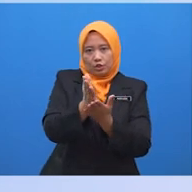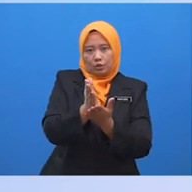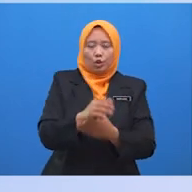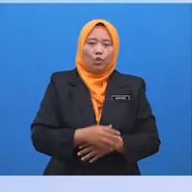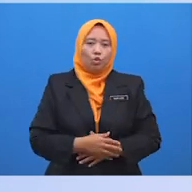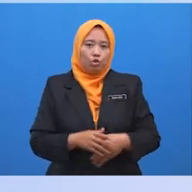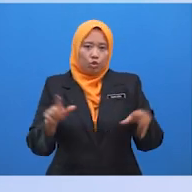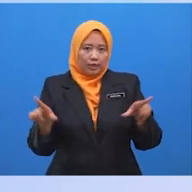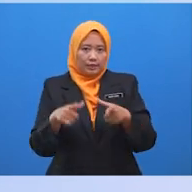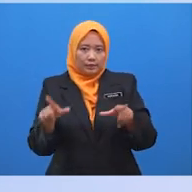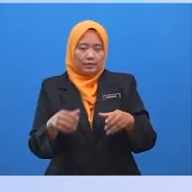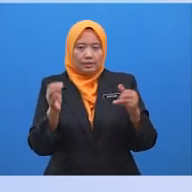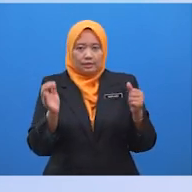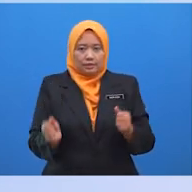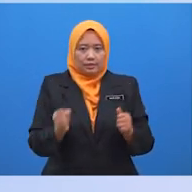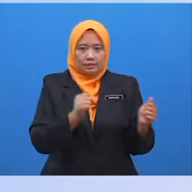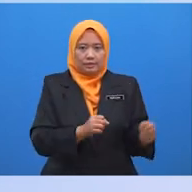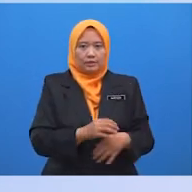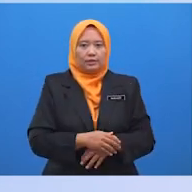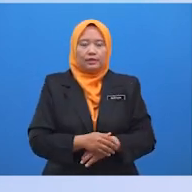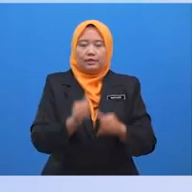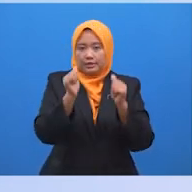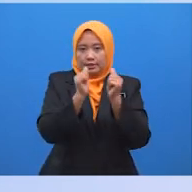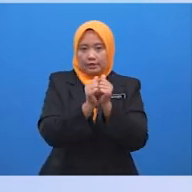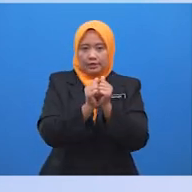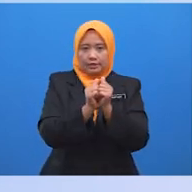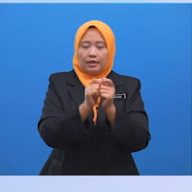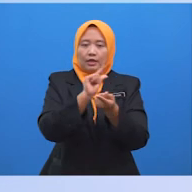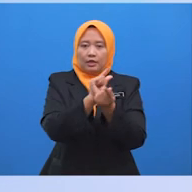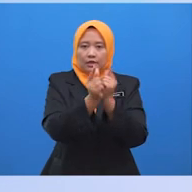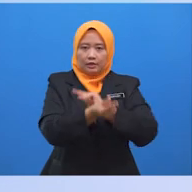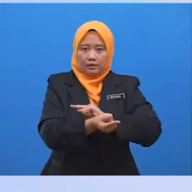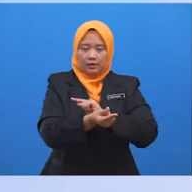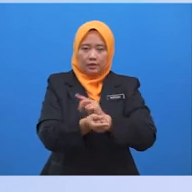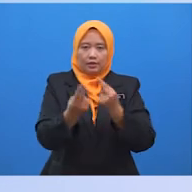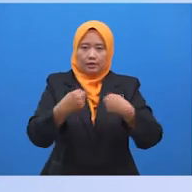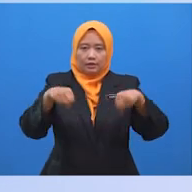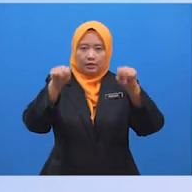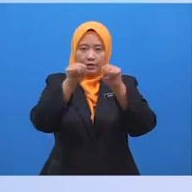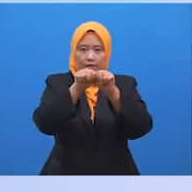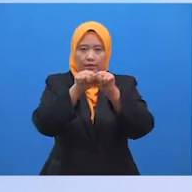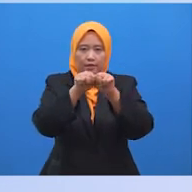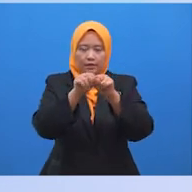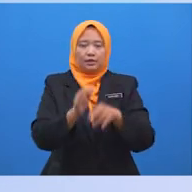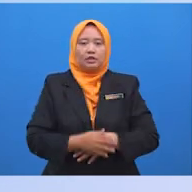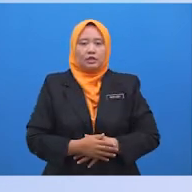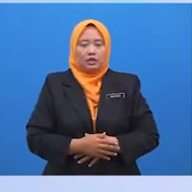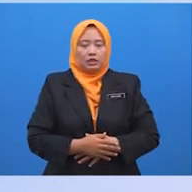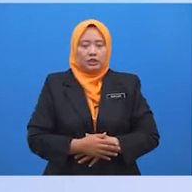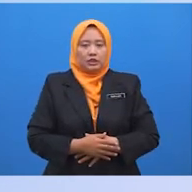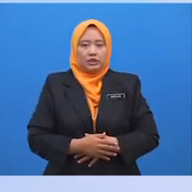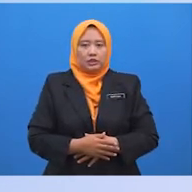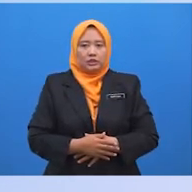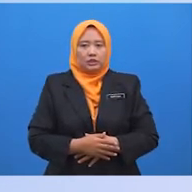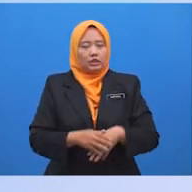melaksanakan strategi dengan menggantikan nilai kecerunan M dengan negatif